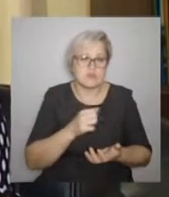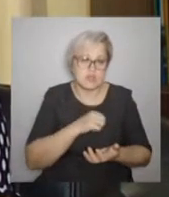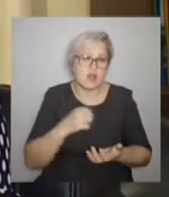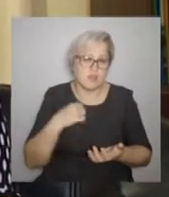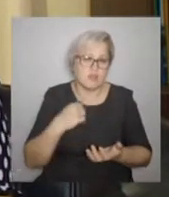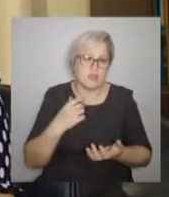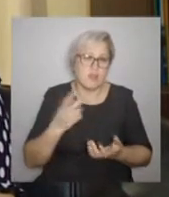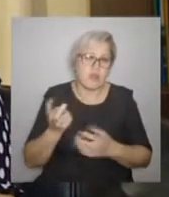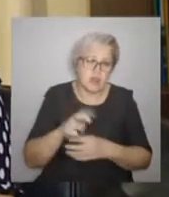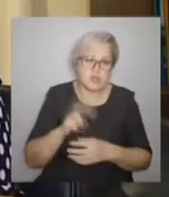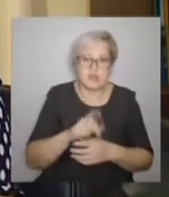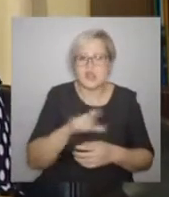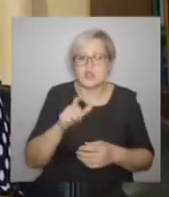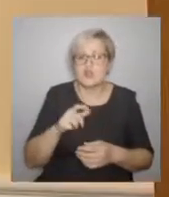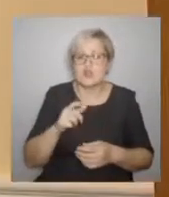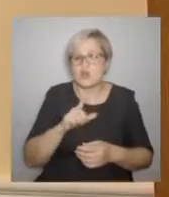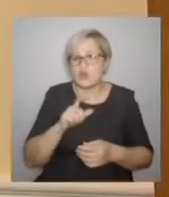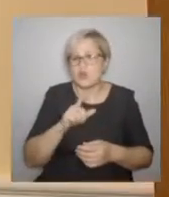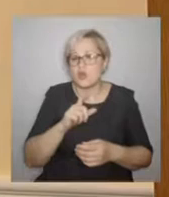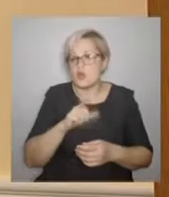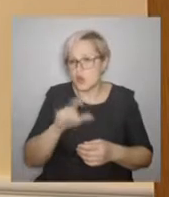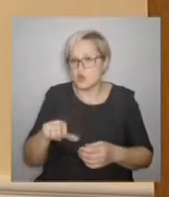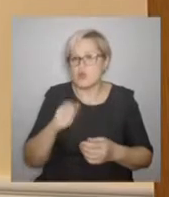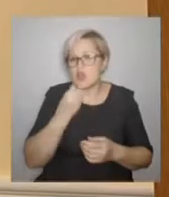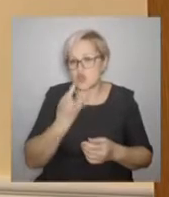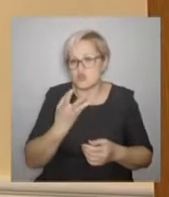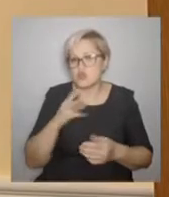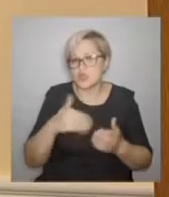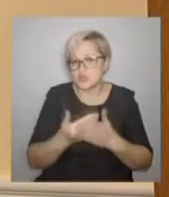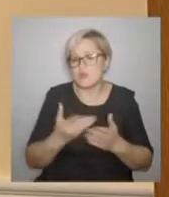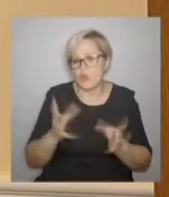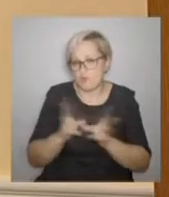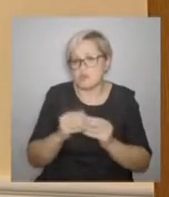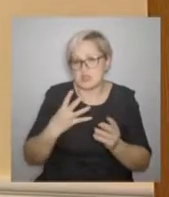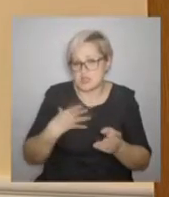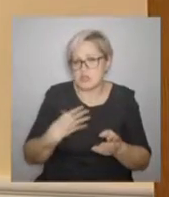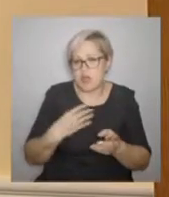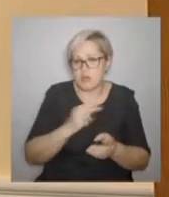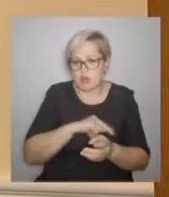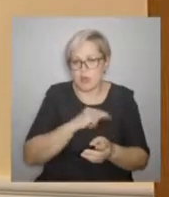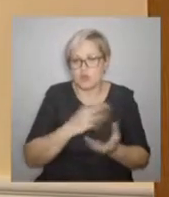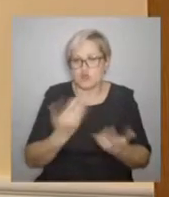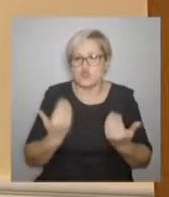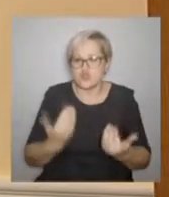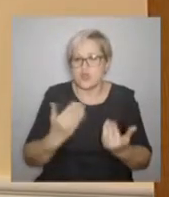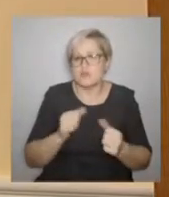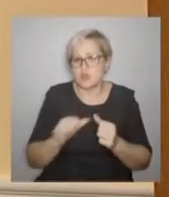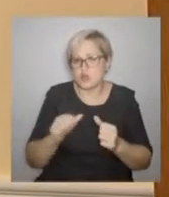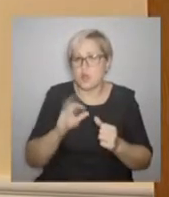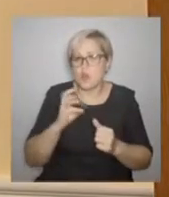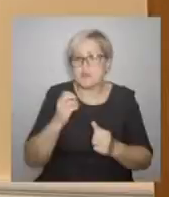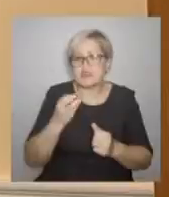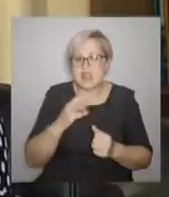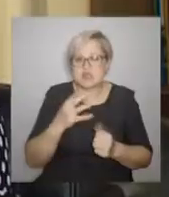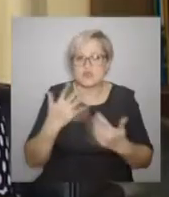зарплаты не будет. И помощи, вот, и помощи не будет. И вот и самоотверженно приходили. Эти